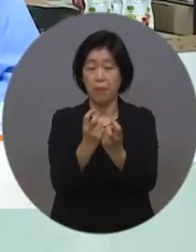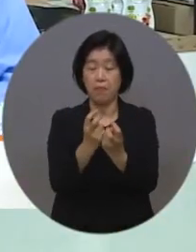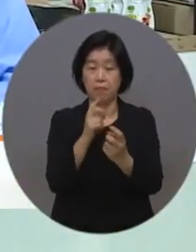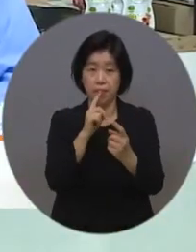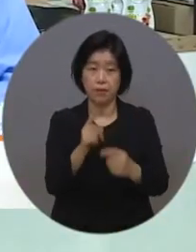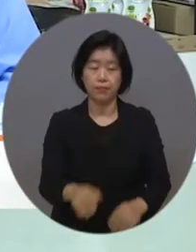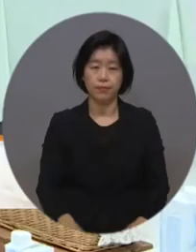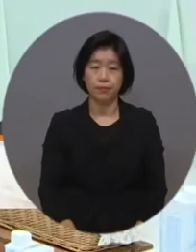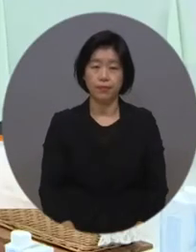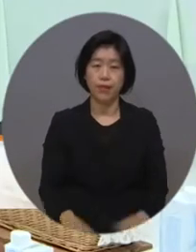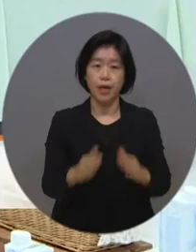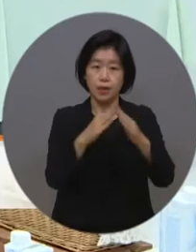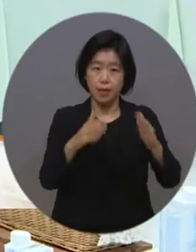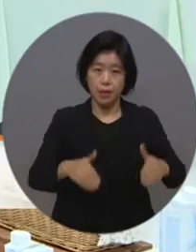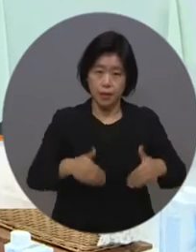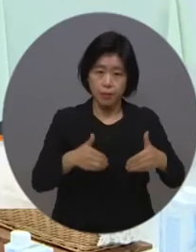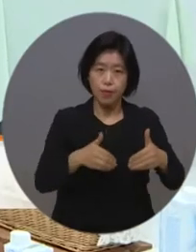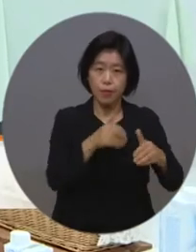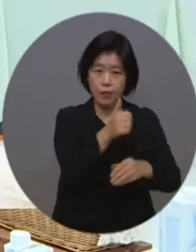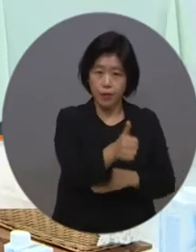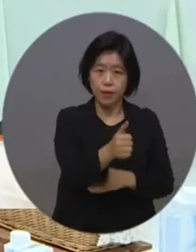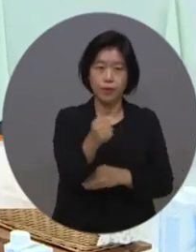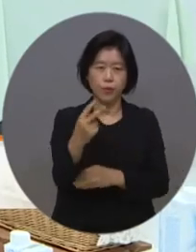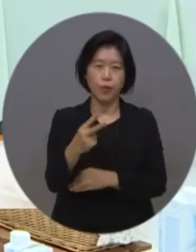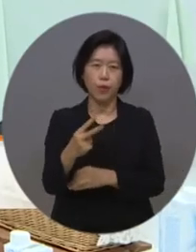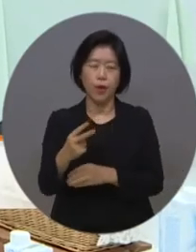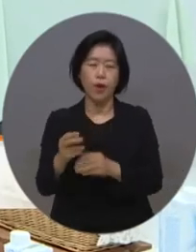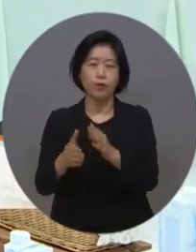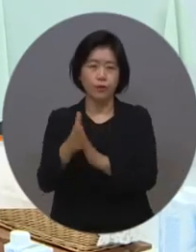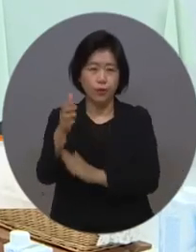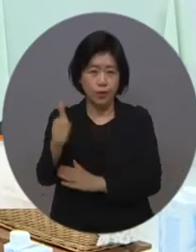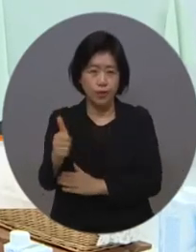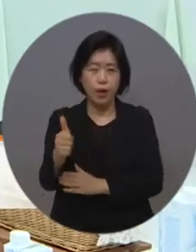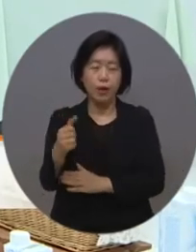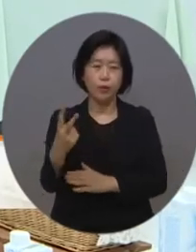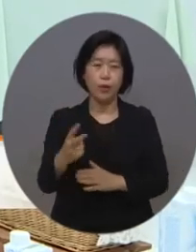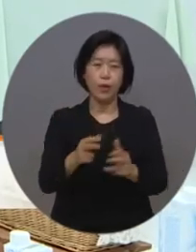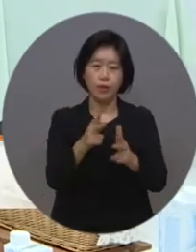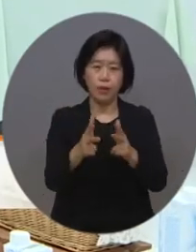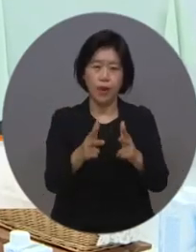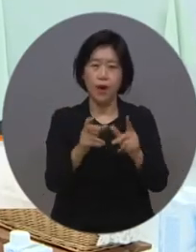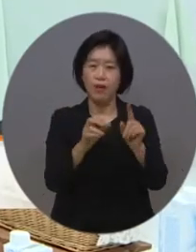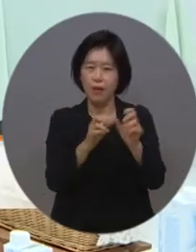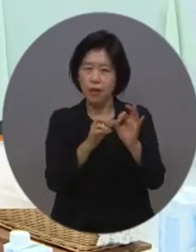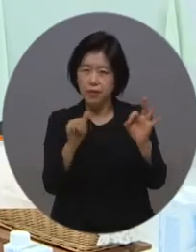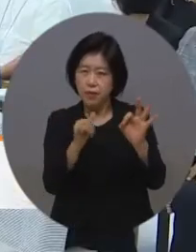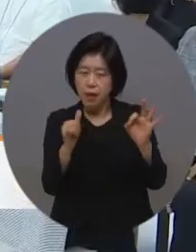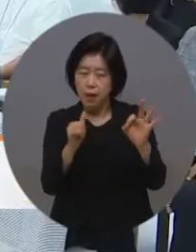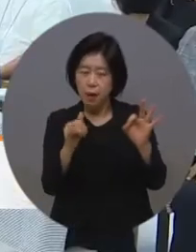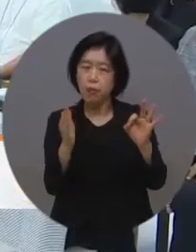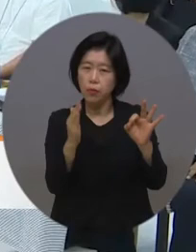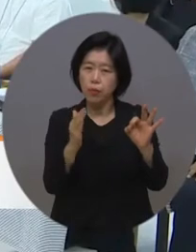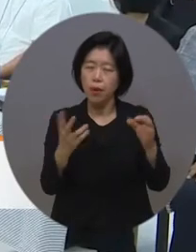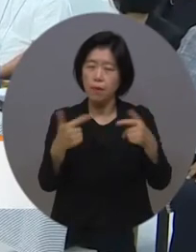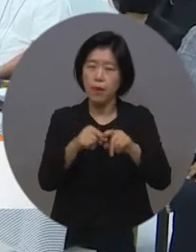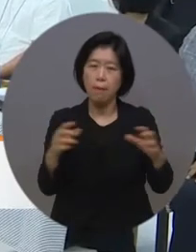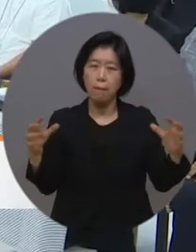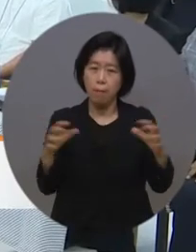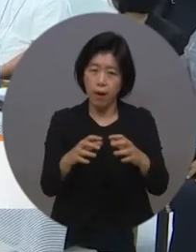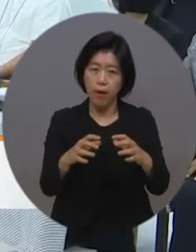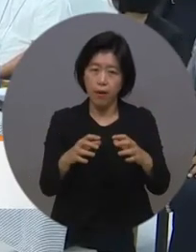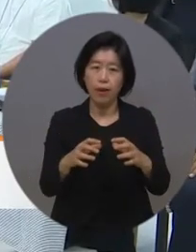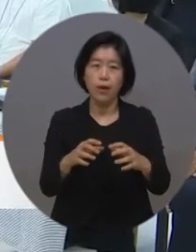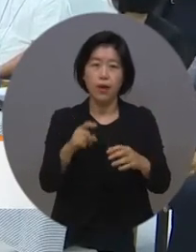김영록 전라남도지사와 시도의회 의원, 사회적 경제 기업인 등 10여 명이 참석한 가운데 전남 사회적